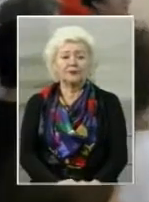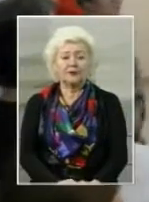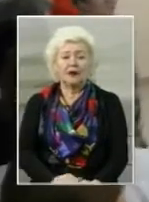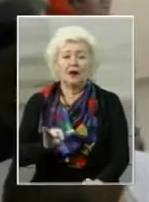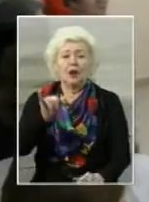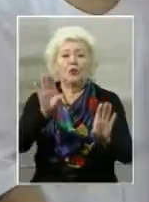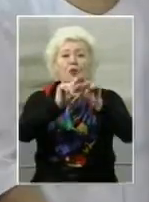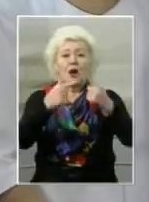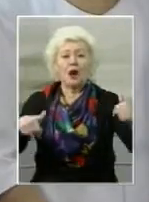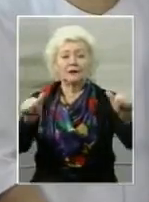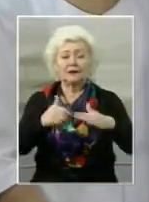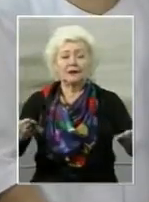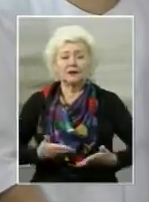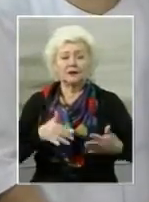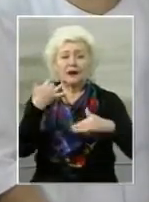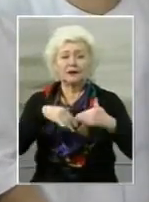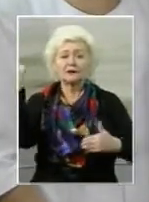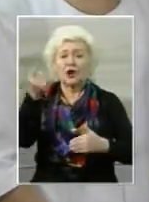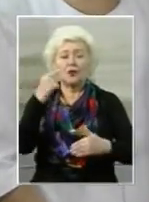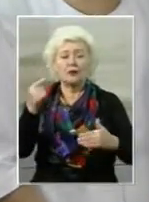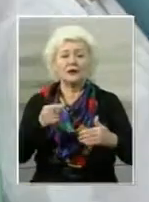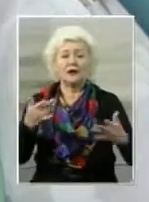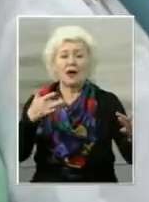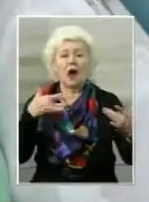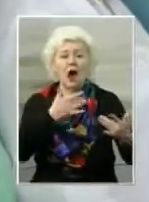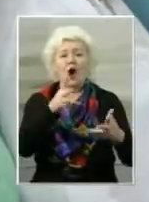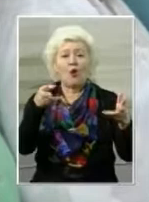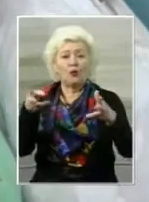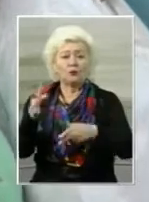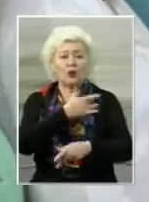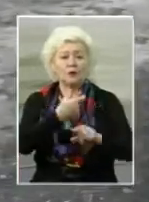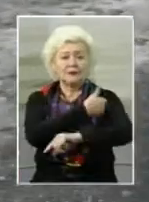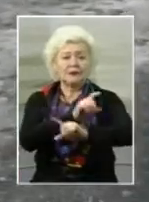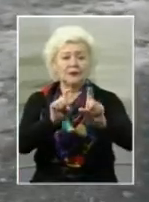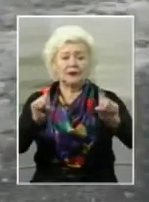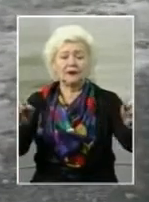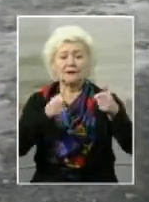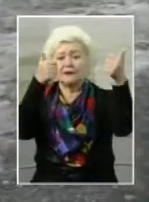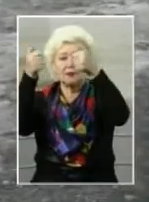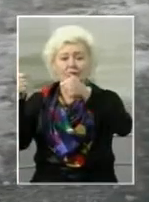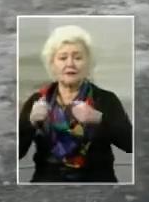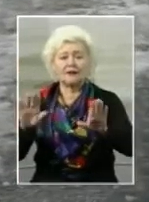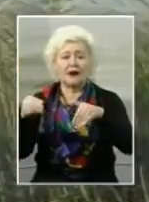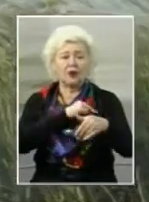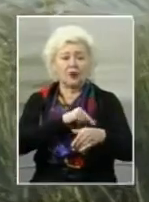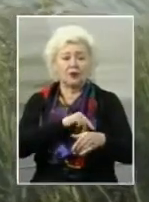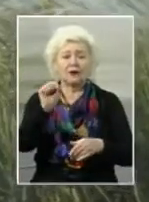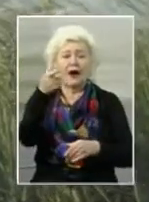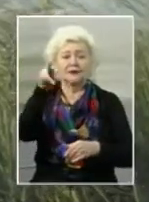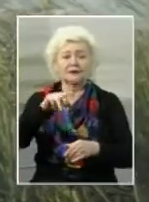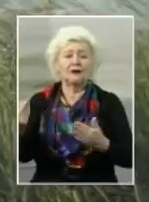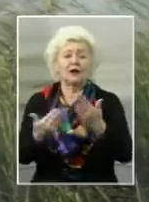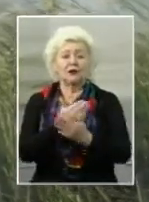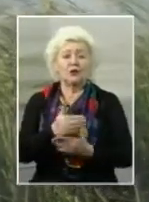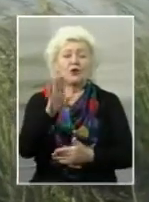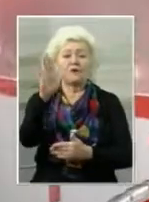У галереї «Життя», що у Херсонському обласному онкодиспансері, презентували фоторобота директора біосферного заповідника «Асканія Нова»